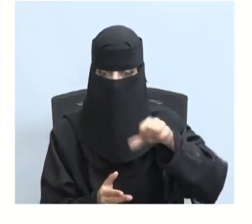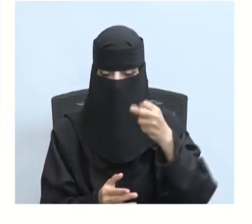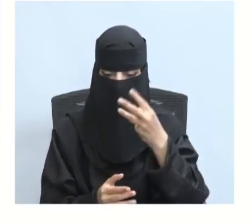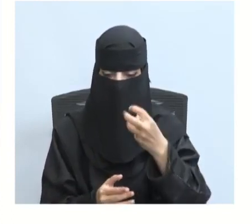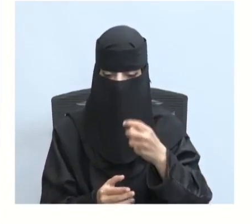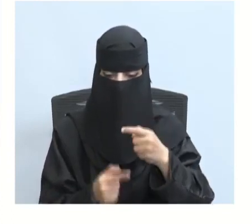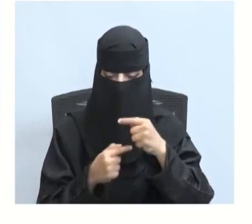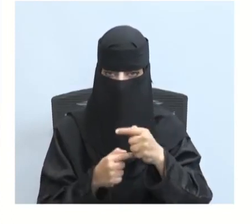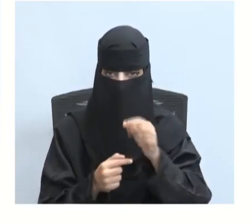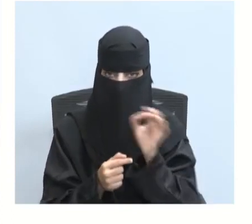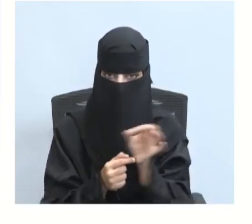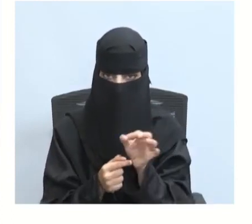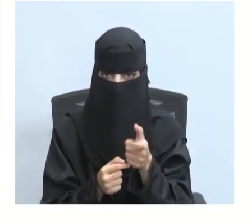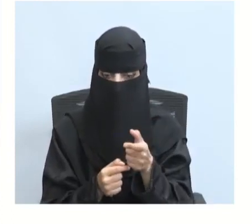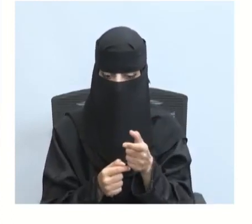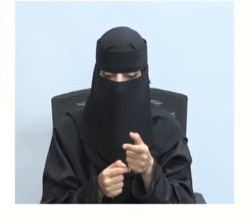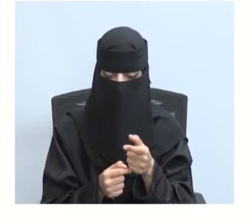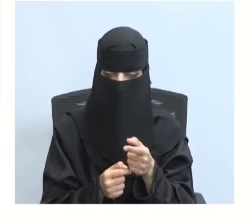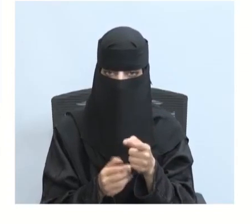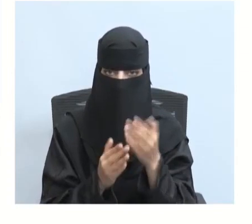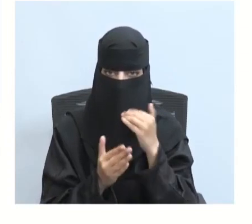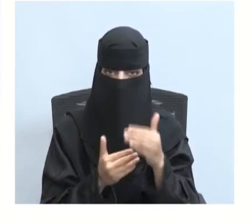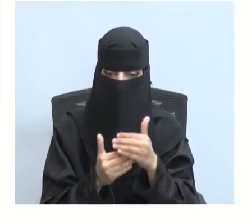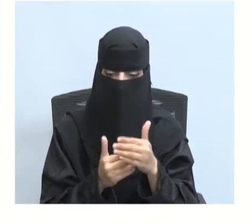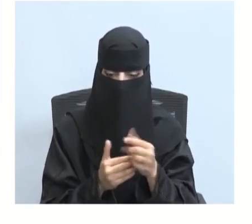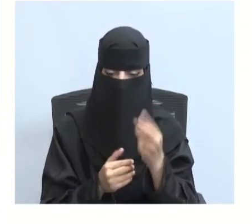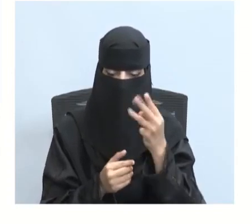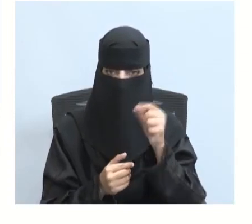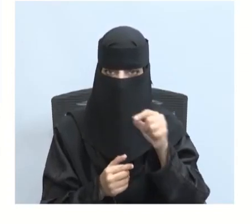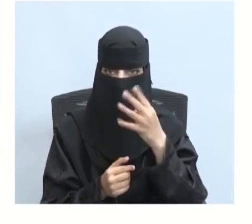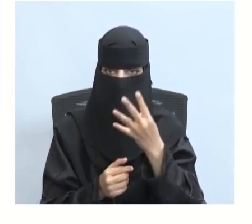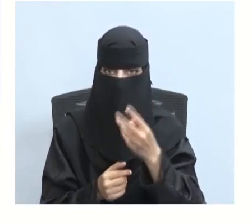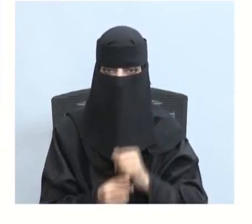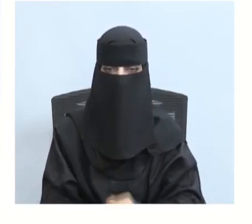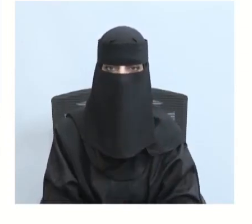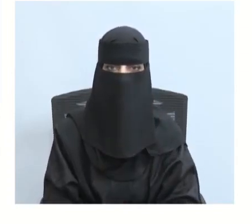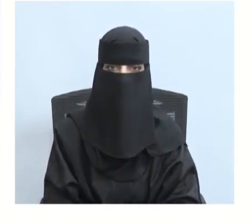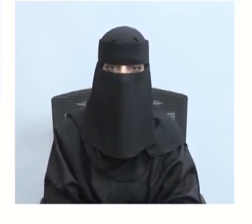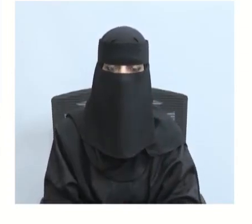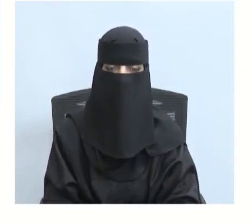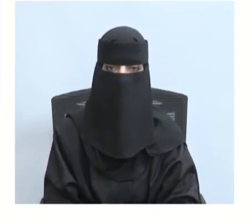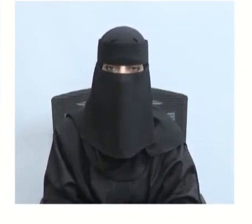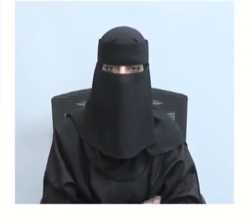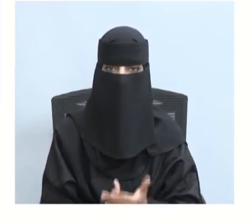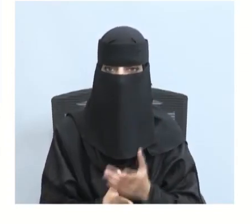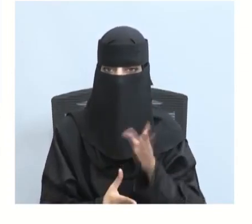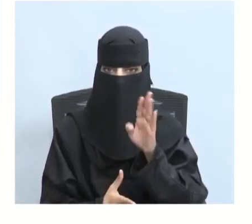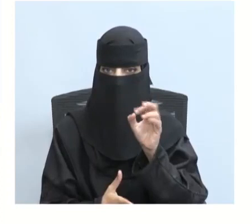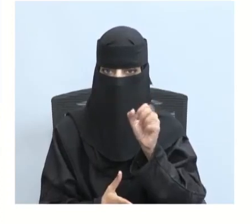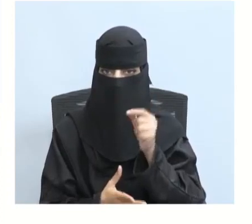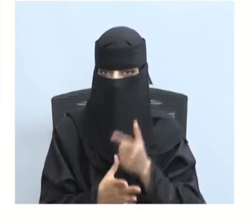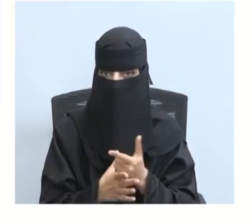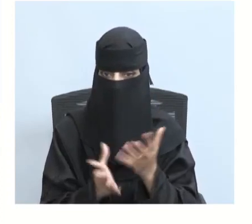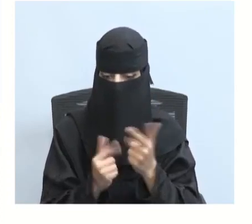3.39 تقريبا او بالتقريب 3.4 اذا كم